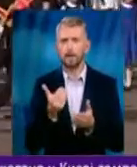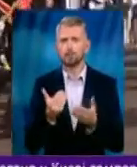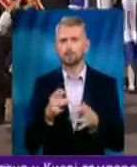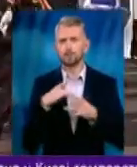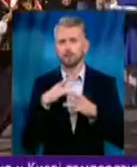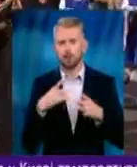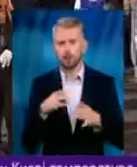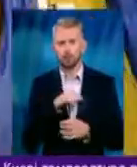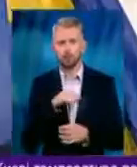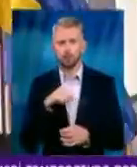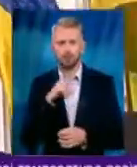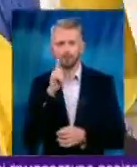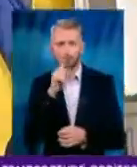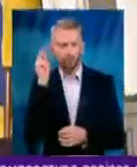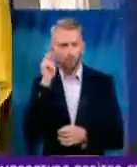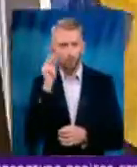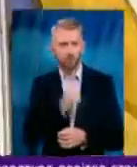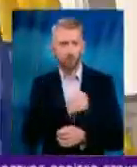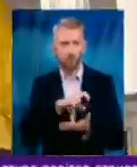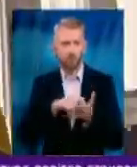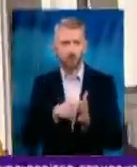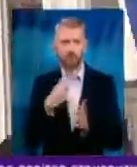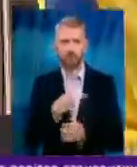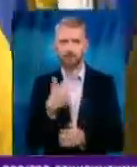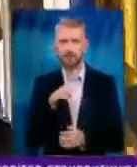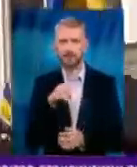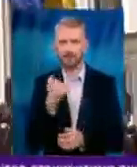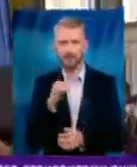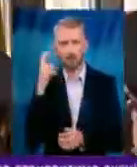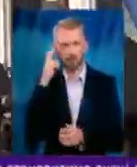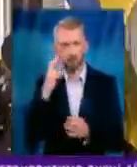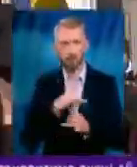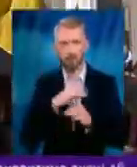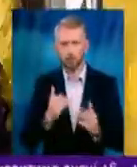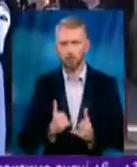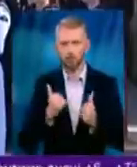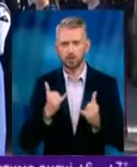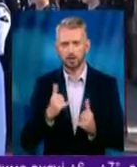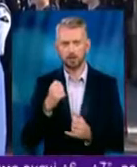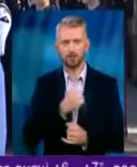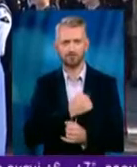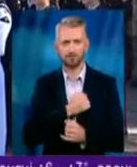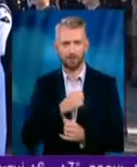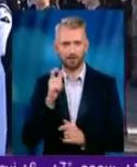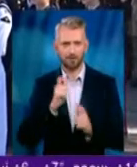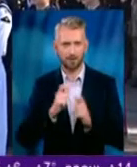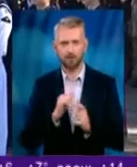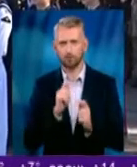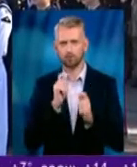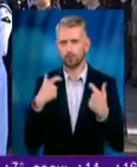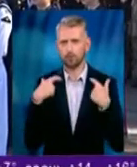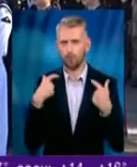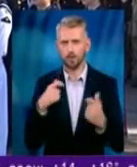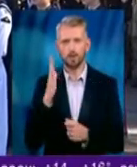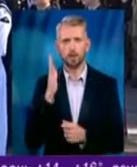свята наймолодших учнів військових класів 23-го ліцею Києва урочисто посвятили у кадети та вручили погони.